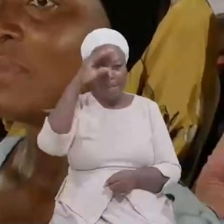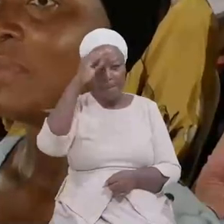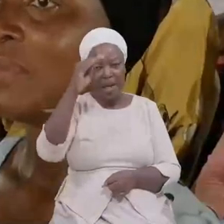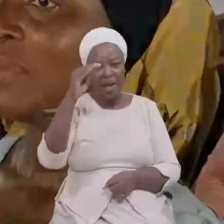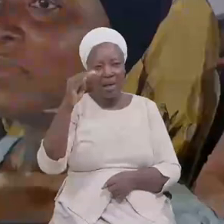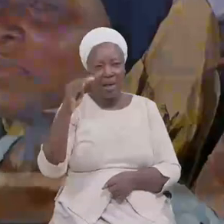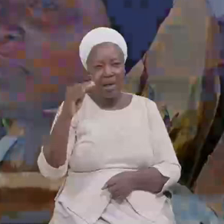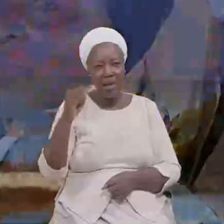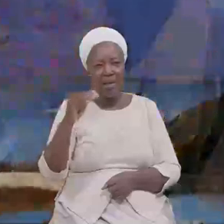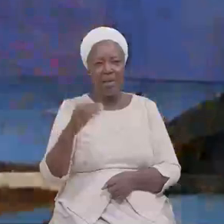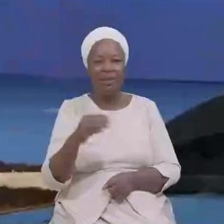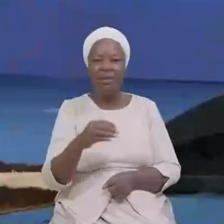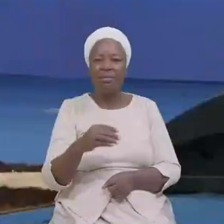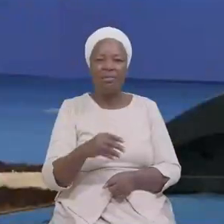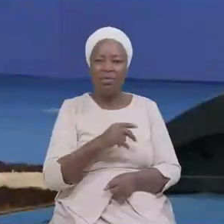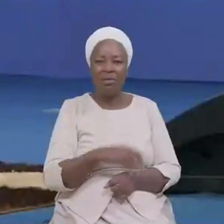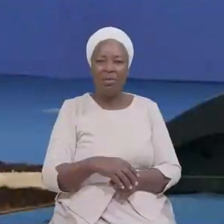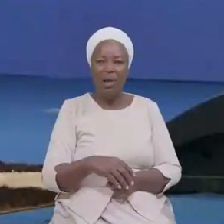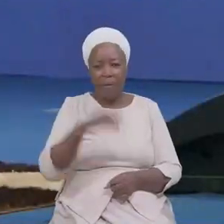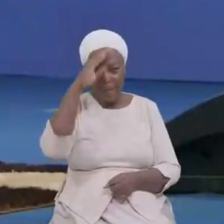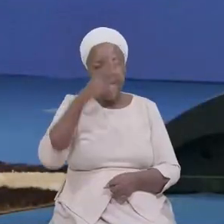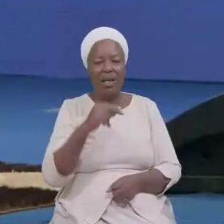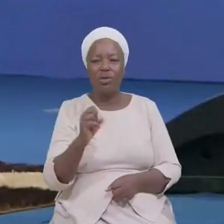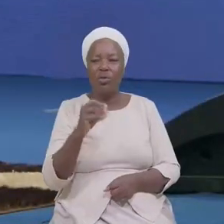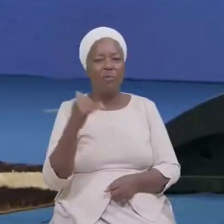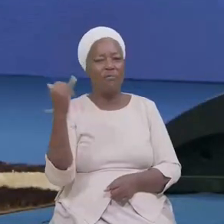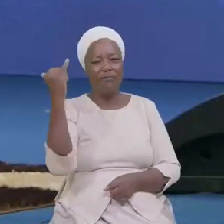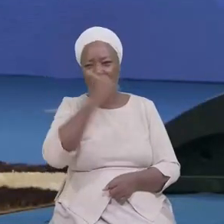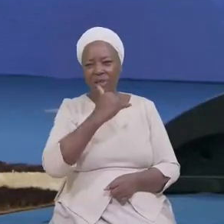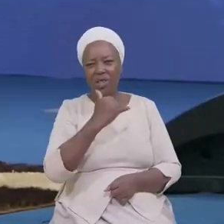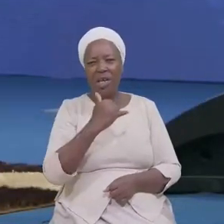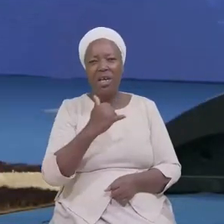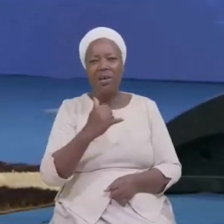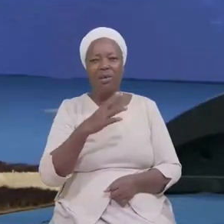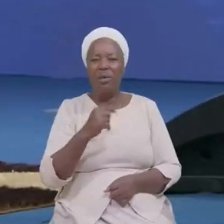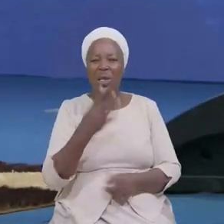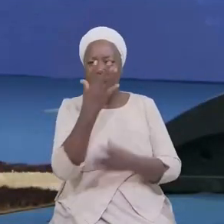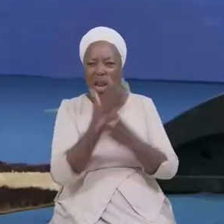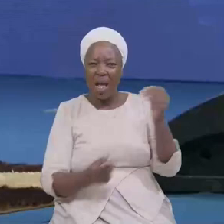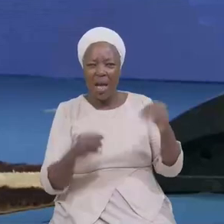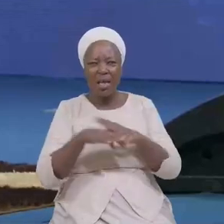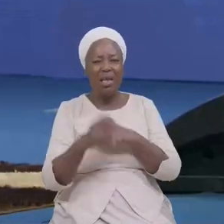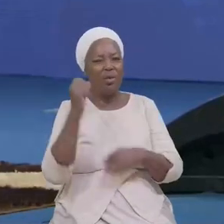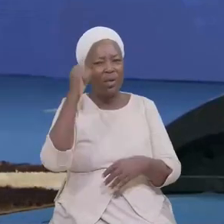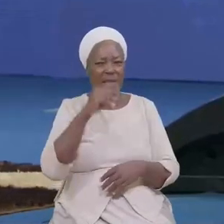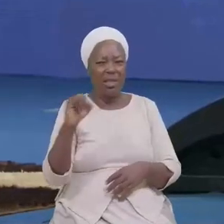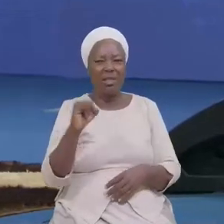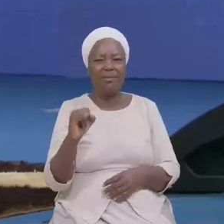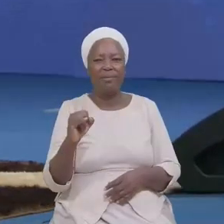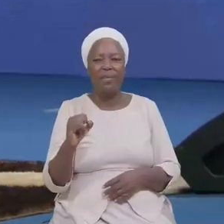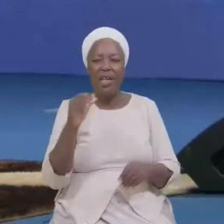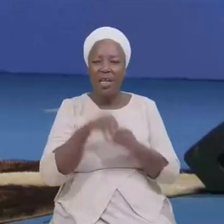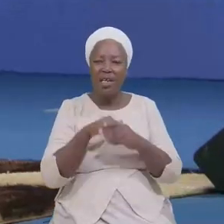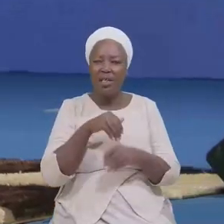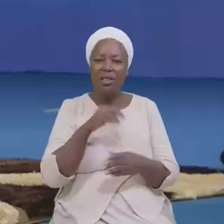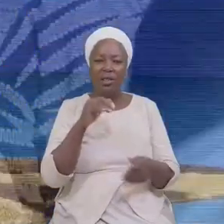Les êtres humains sont parfois insensés. Nous manquons de compréhension.